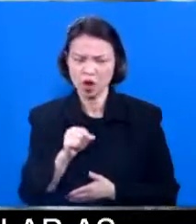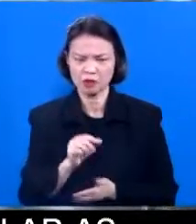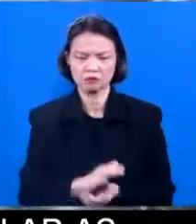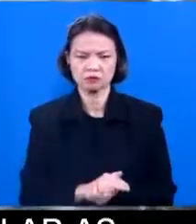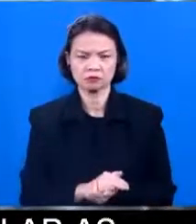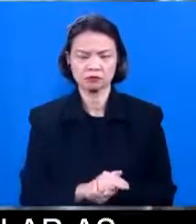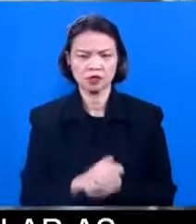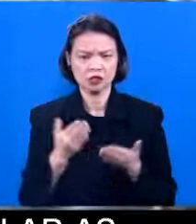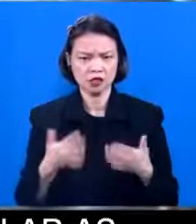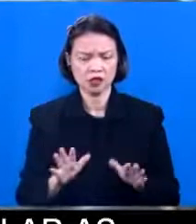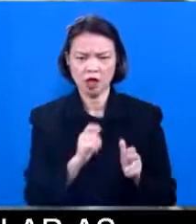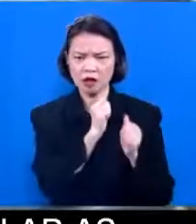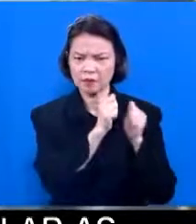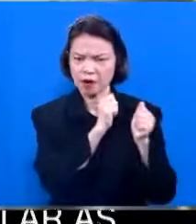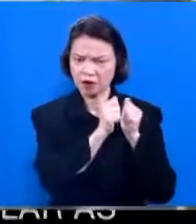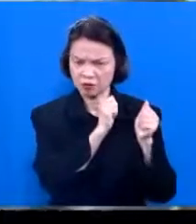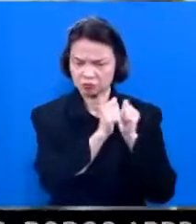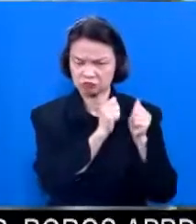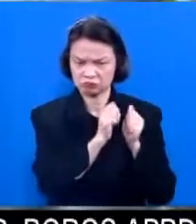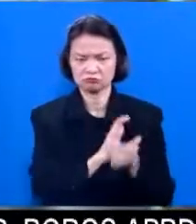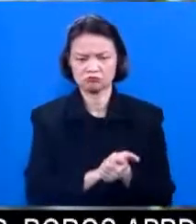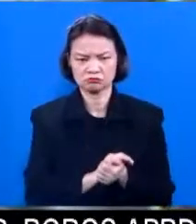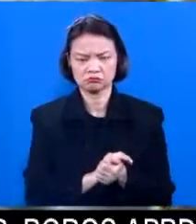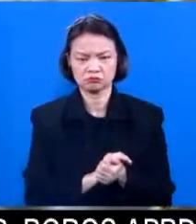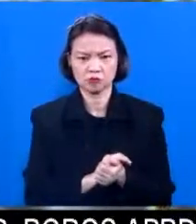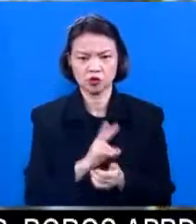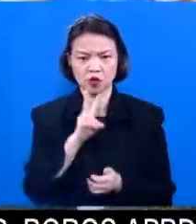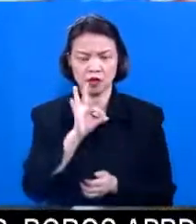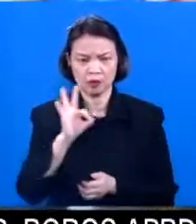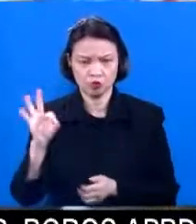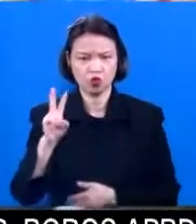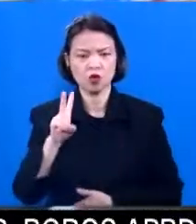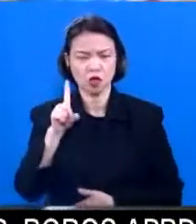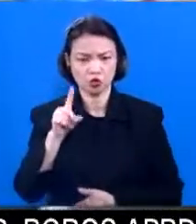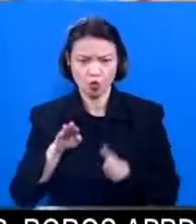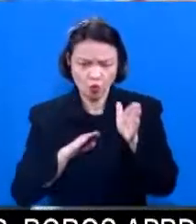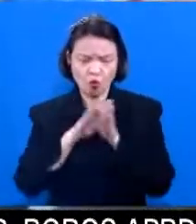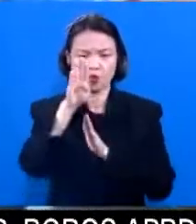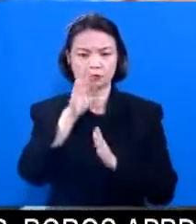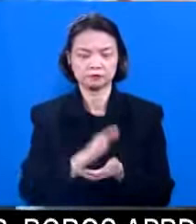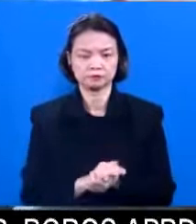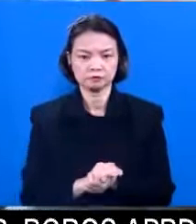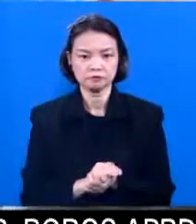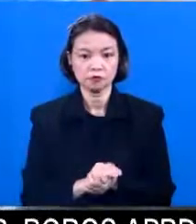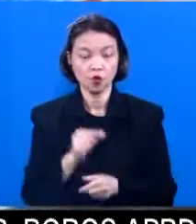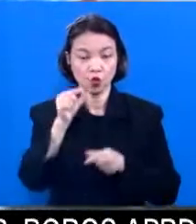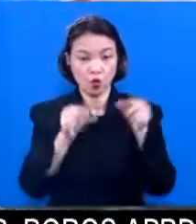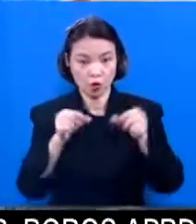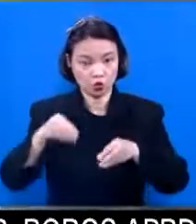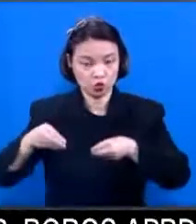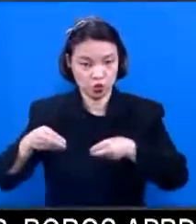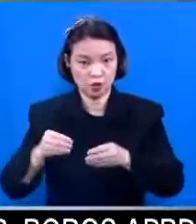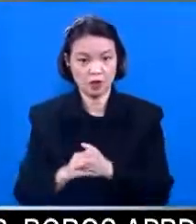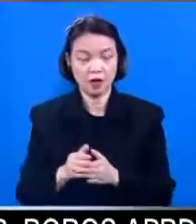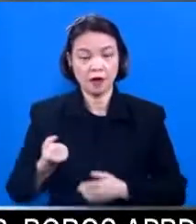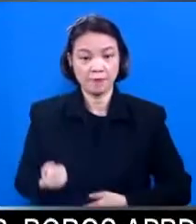semenjak setelah Lebaran Idul Fitri ya kalau nggak salah 2021. Dan naik terus. Rizky dan pedagang bahan pokok lainnya di Pasar Tebet Barat